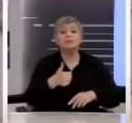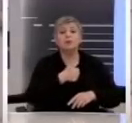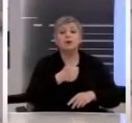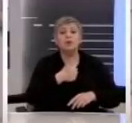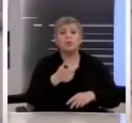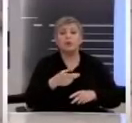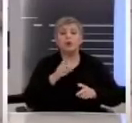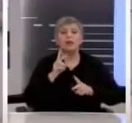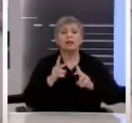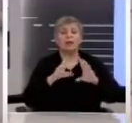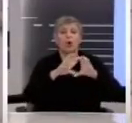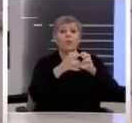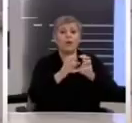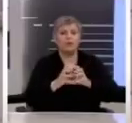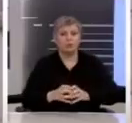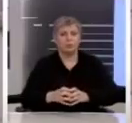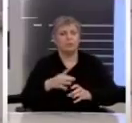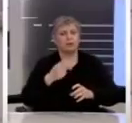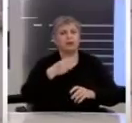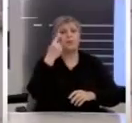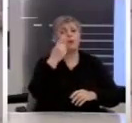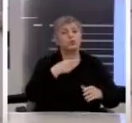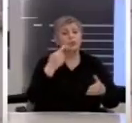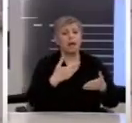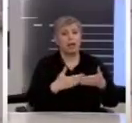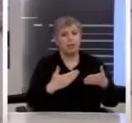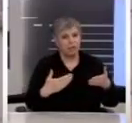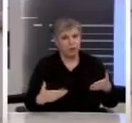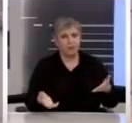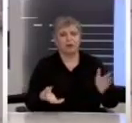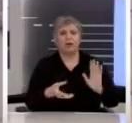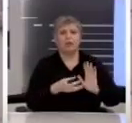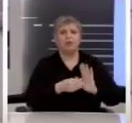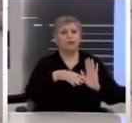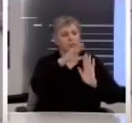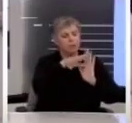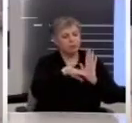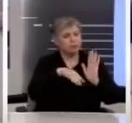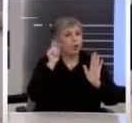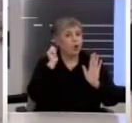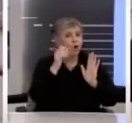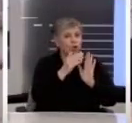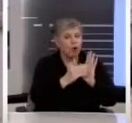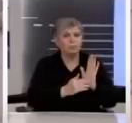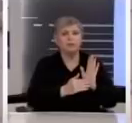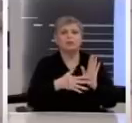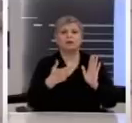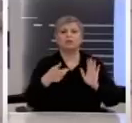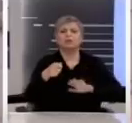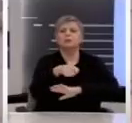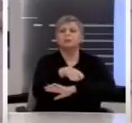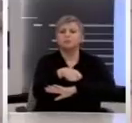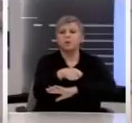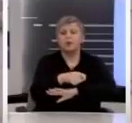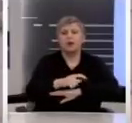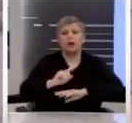που σας είπα, που άπτονται των προσωπικών δεδομένων, δηλαδή για λίστες ή για τις δικογραφίες όπου